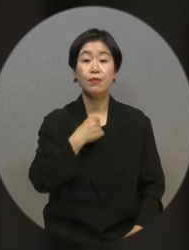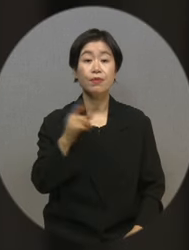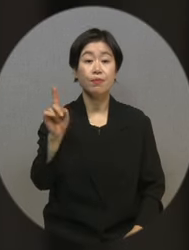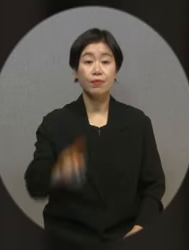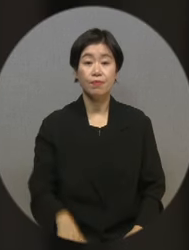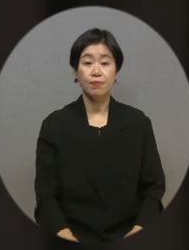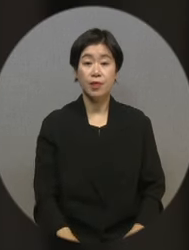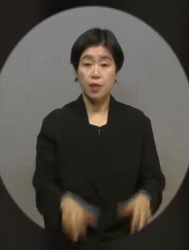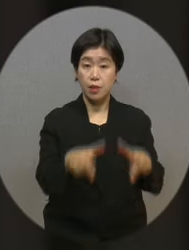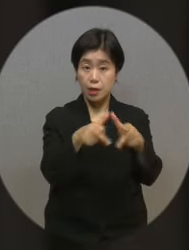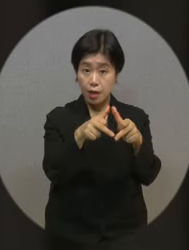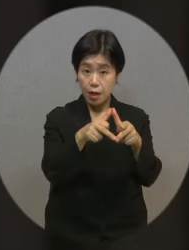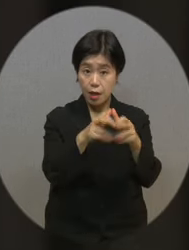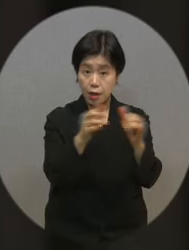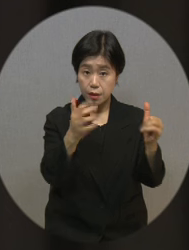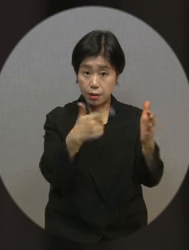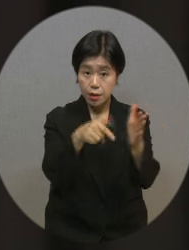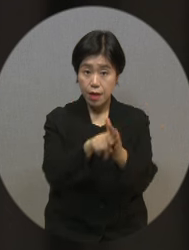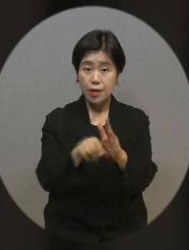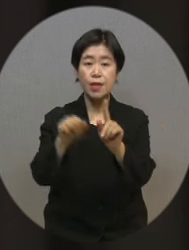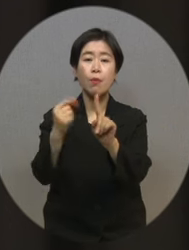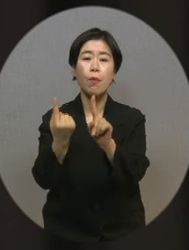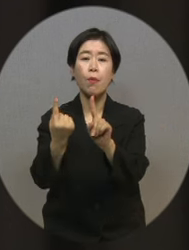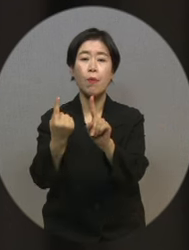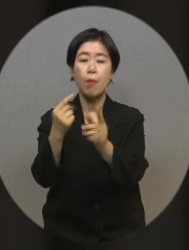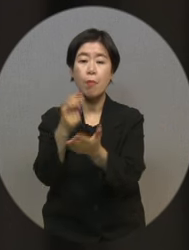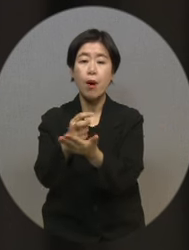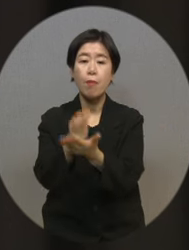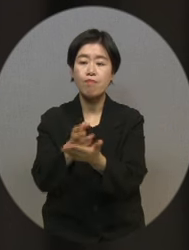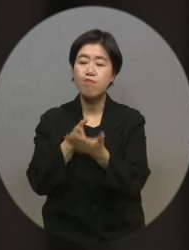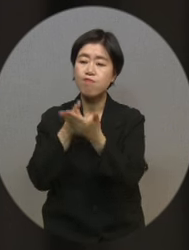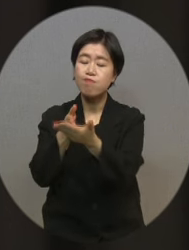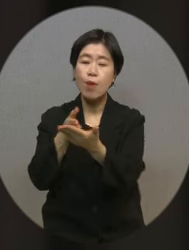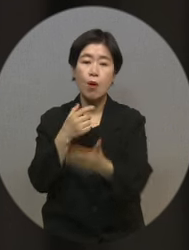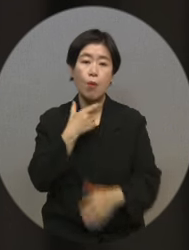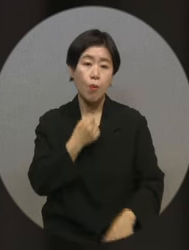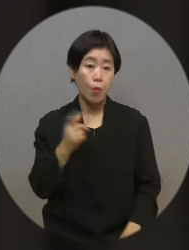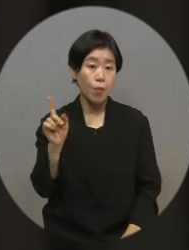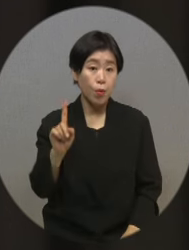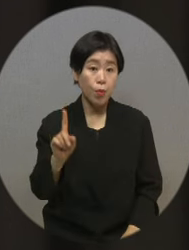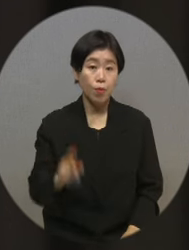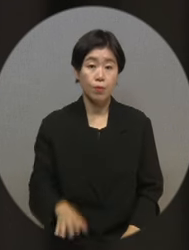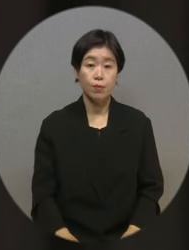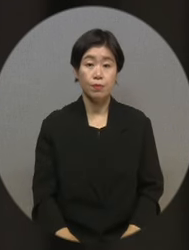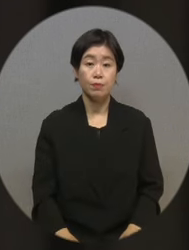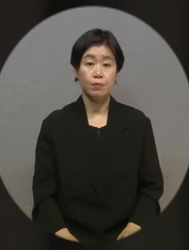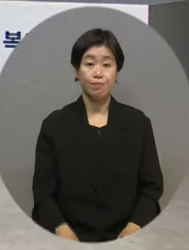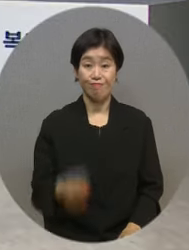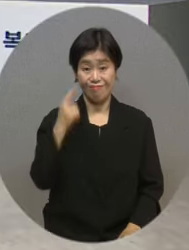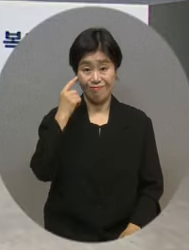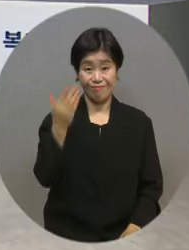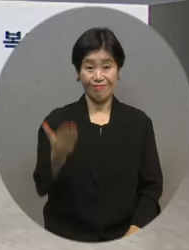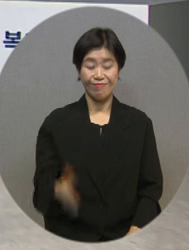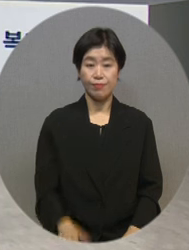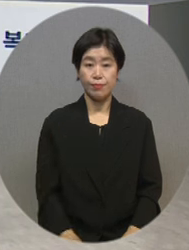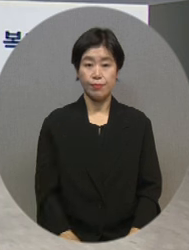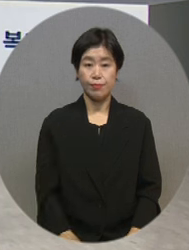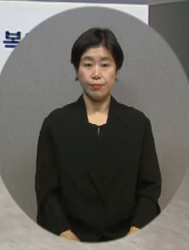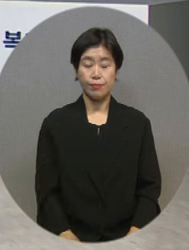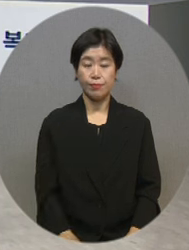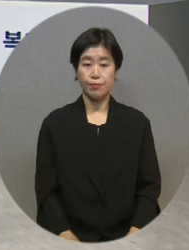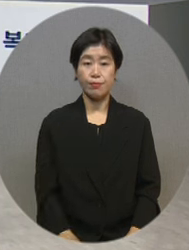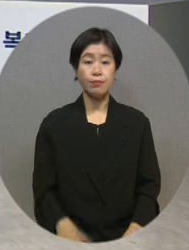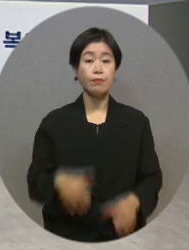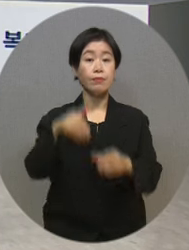또 장애인을 위한 1호 법안 본인이 가지고 계신 거 평상시에 어떤 걸 제안하고 싶으신지 여쭤볼게요. 제가